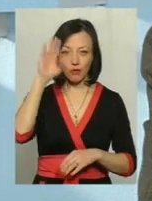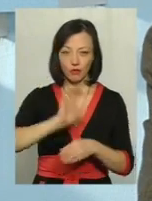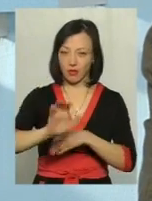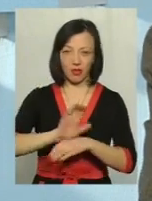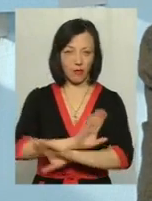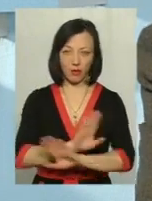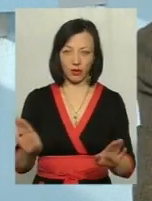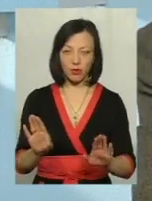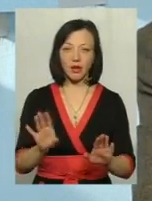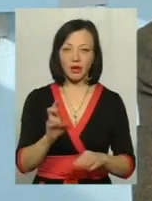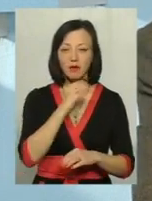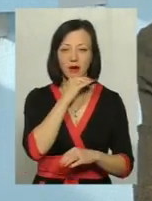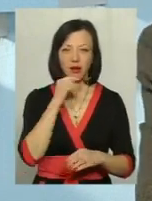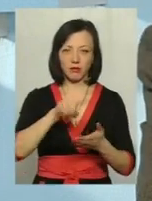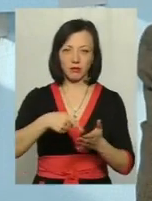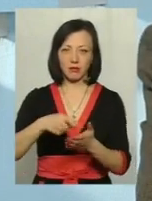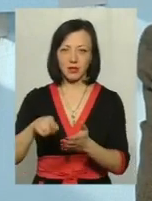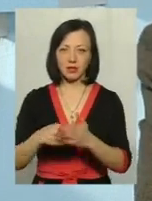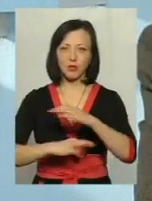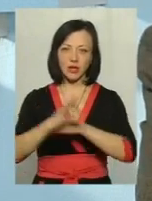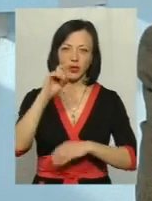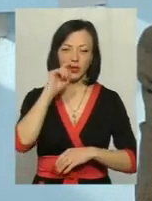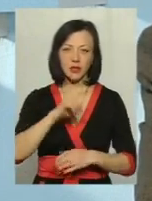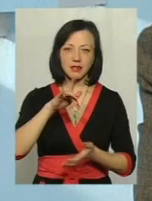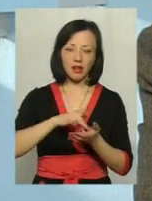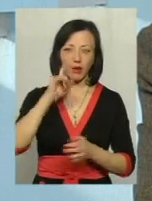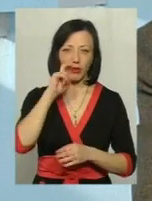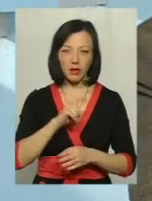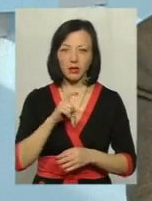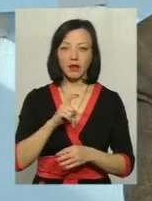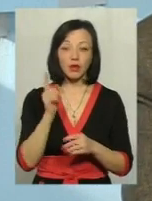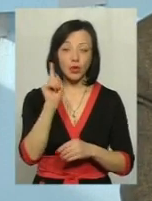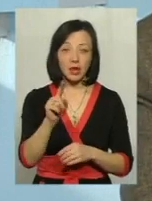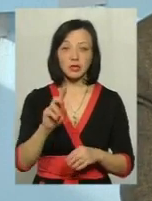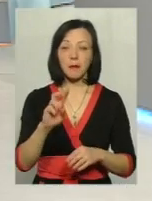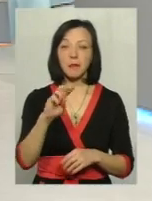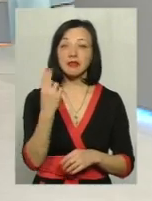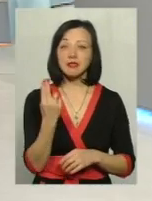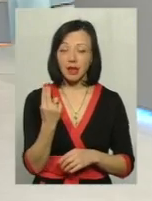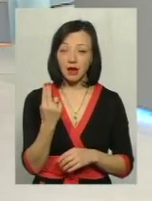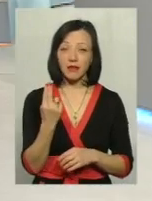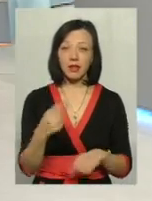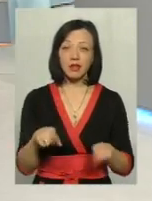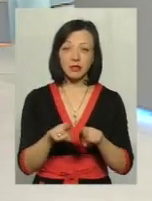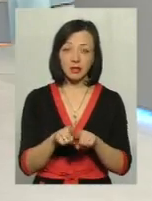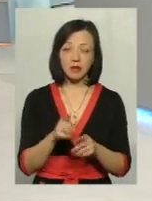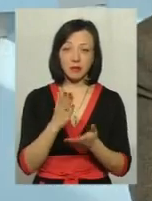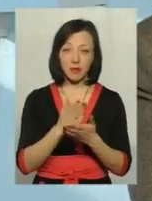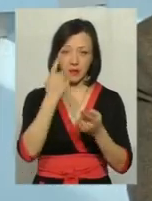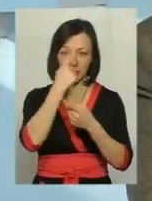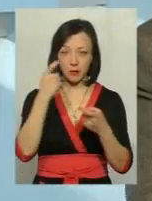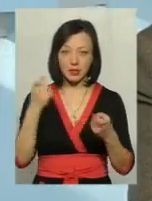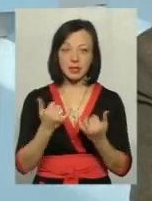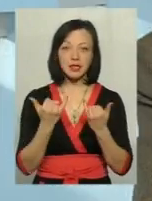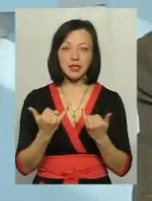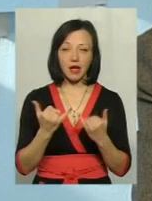подають. І набагато там, і по Східній Україні, по Центральній. От, до речі, Біла Церква, наскільки маємо там інформацію,